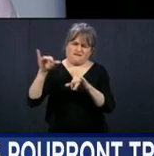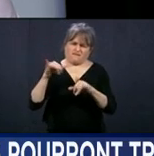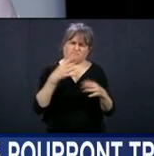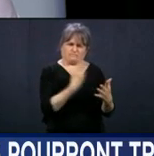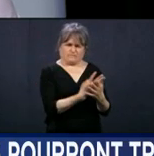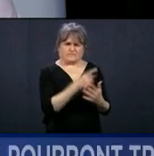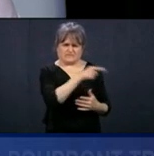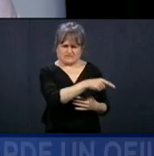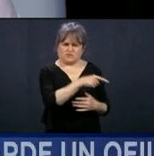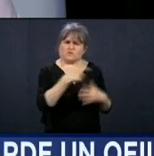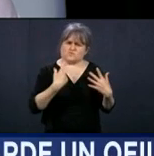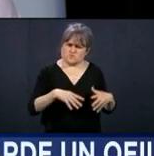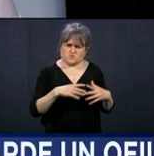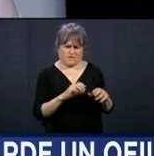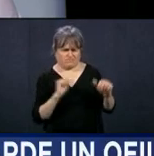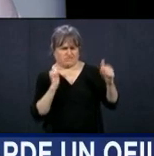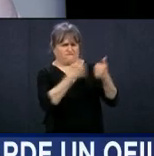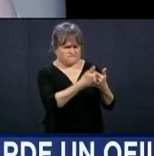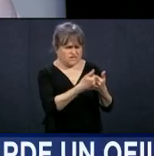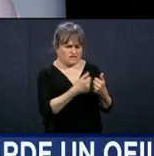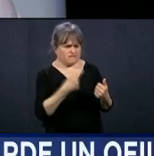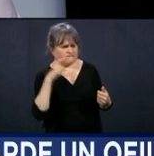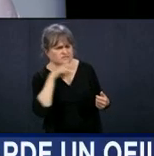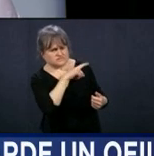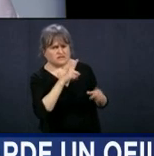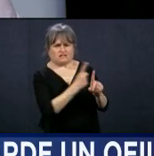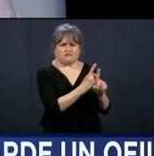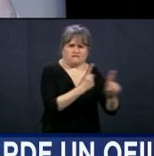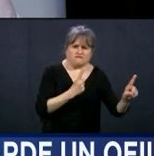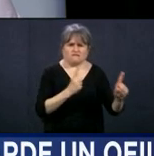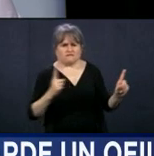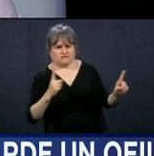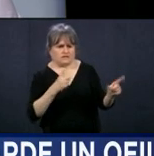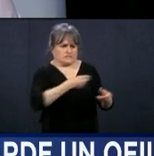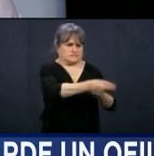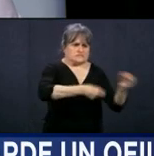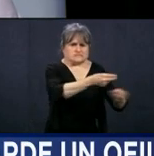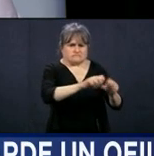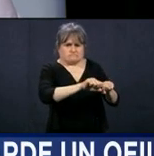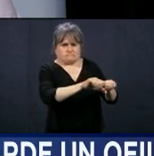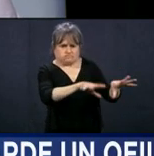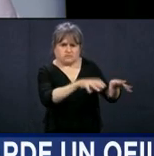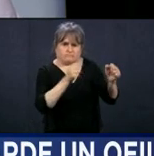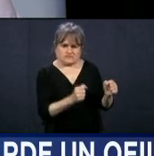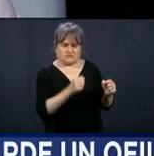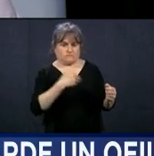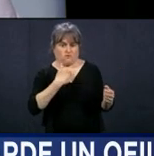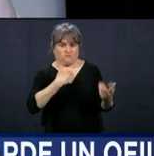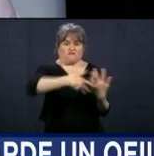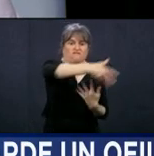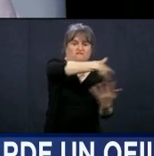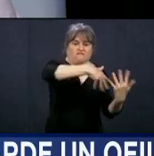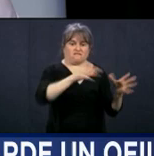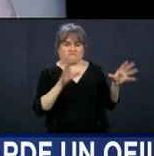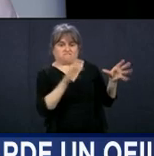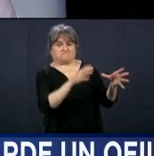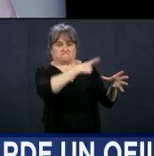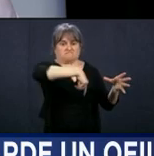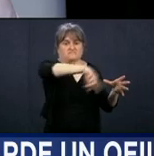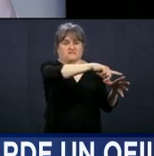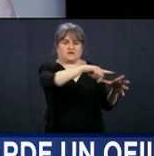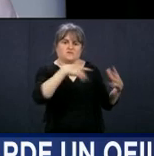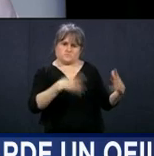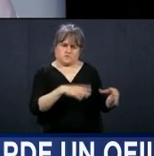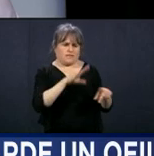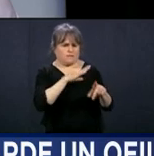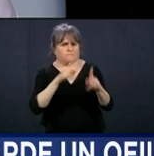c'est un milieu d'hébergement fermé. Donc, évidemment, il y a des risques de contagion. Il y a des détenus qui sont plus à risque que d'autres. Donc, il y a là une